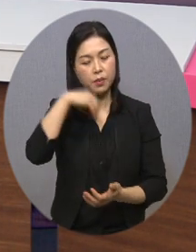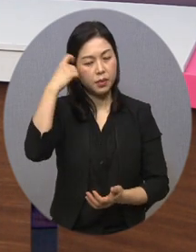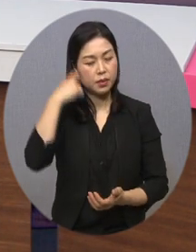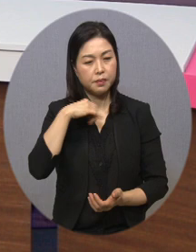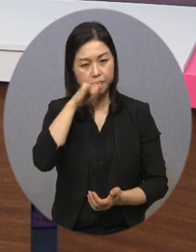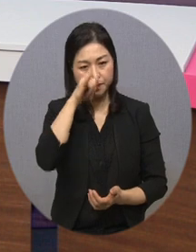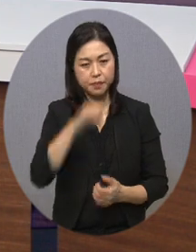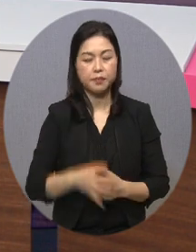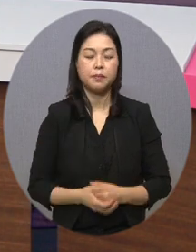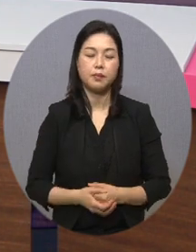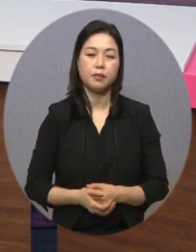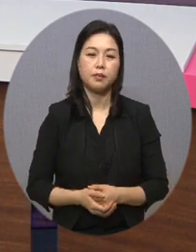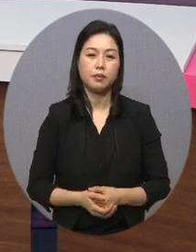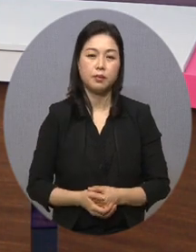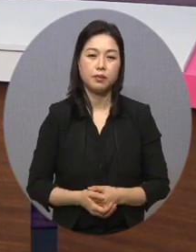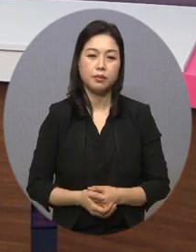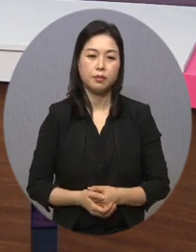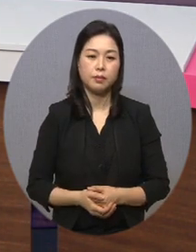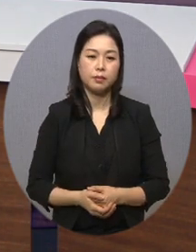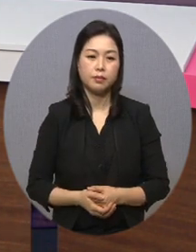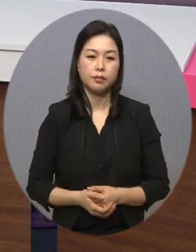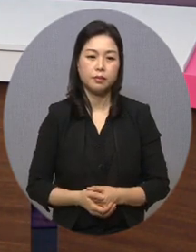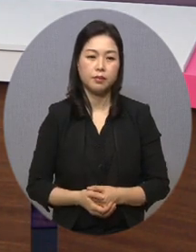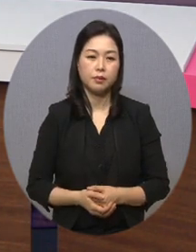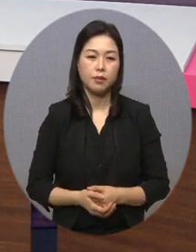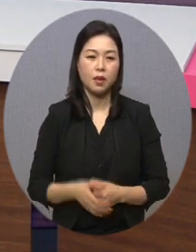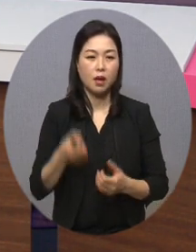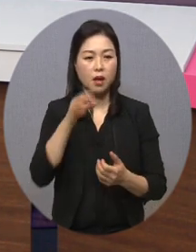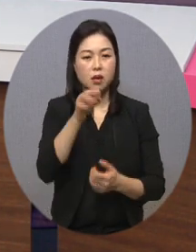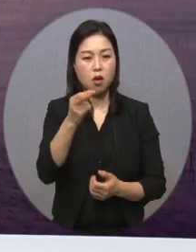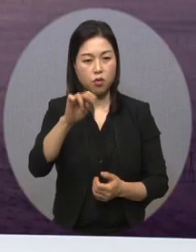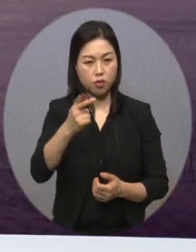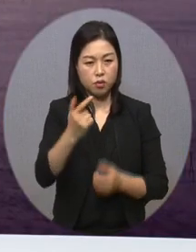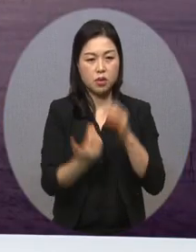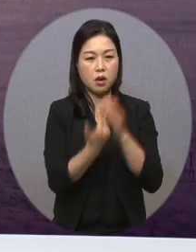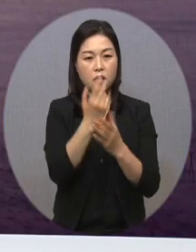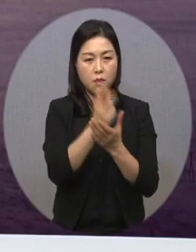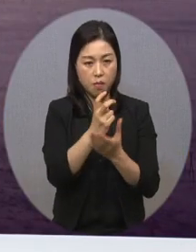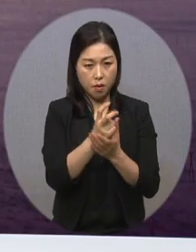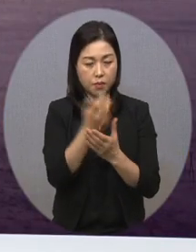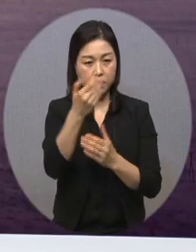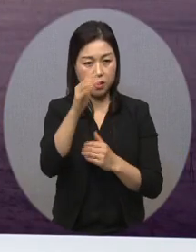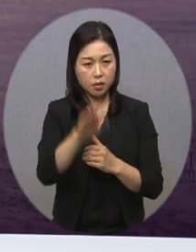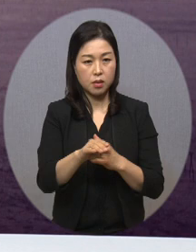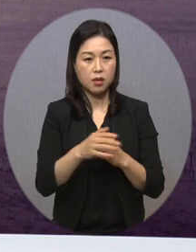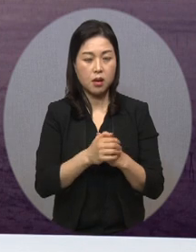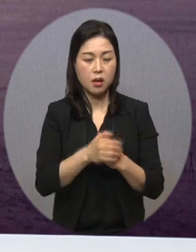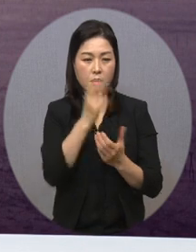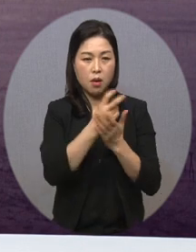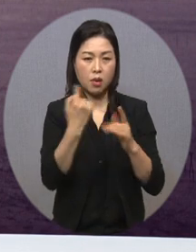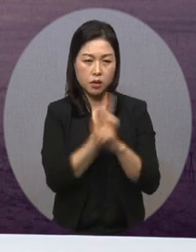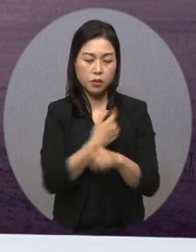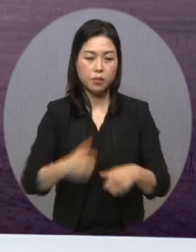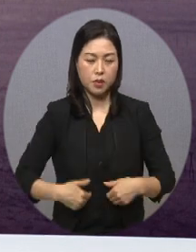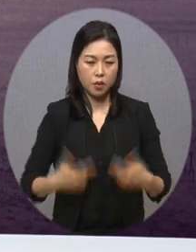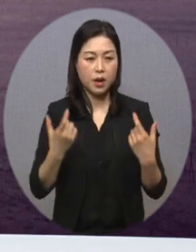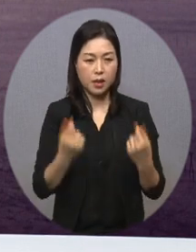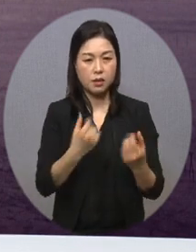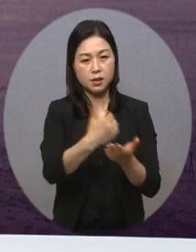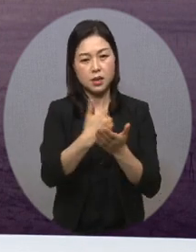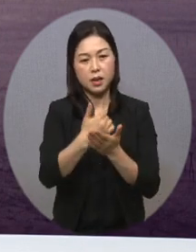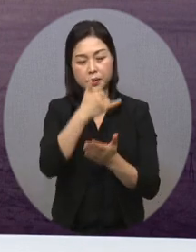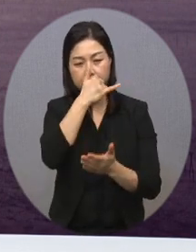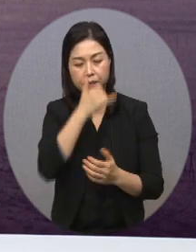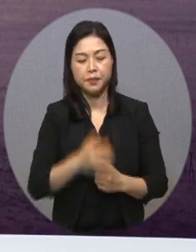있습니다. 네, 어렵게 제정된 여순사건법. 그럼에도 불구하고 개정이 필요하다는 의견이